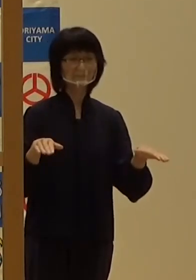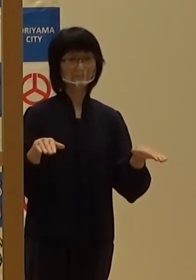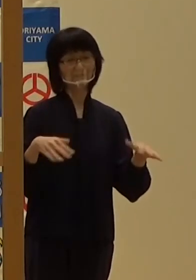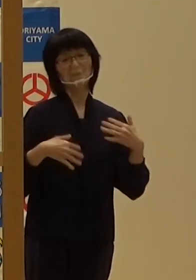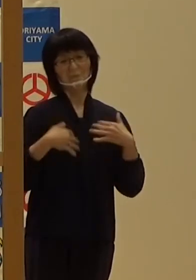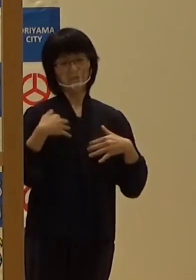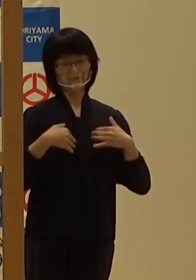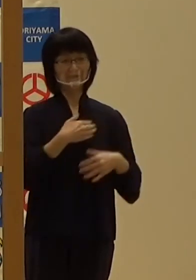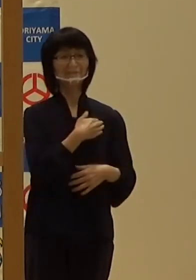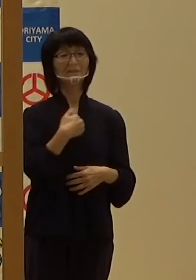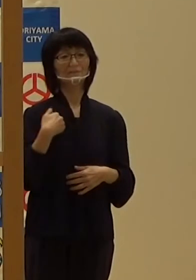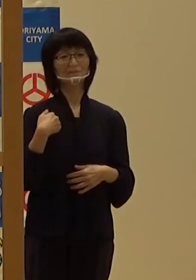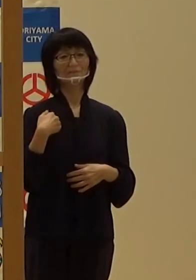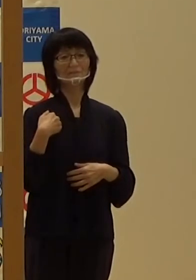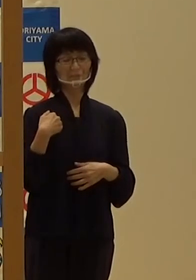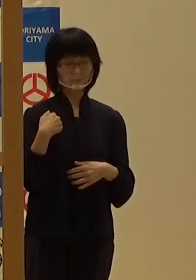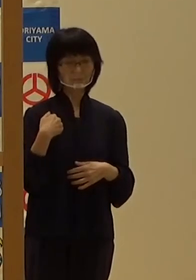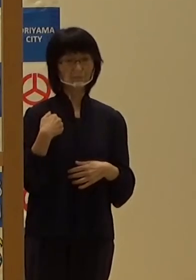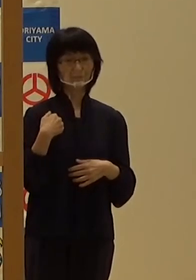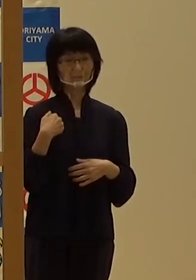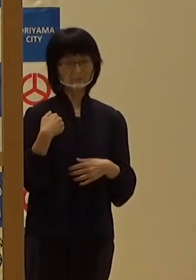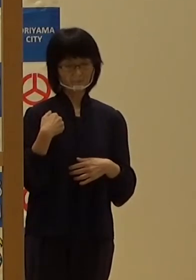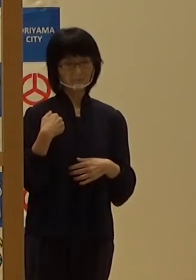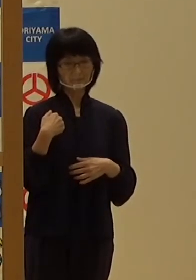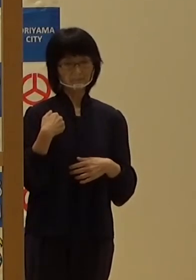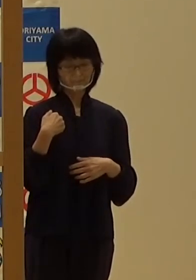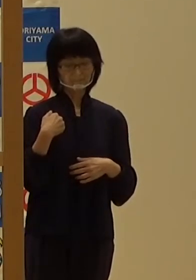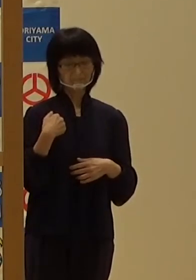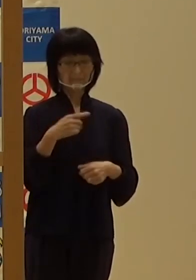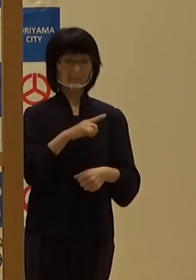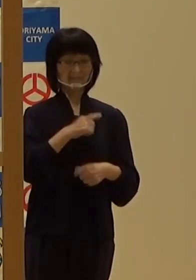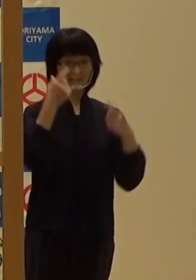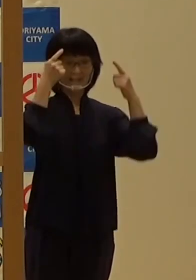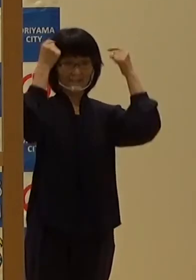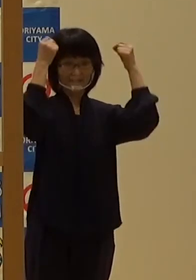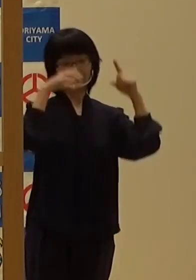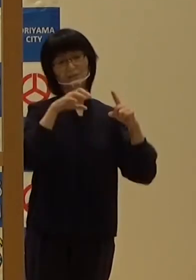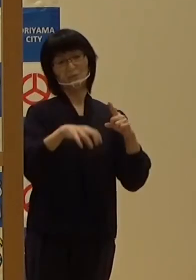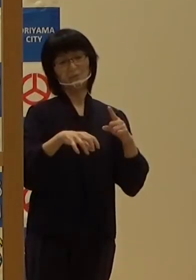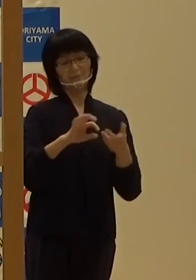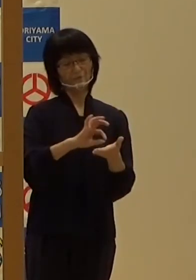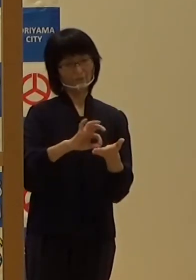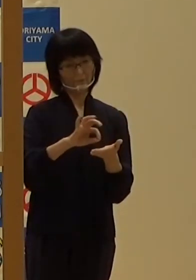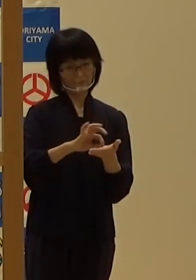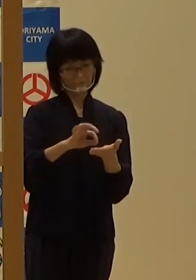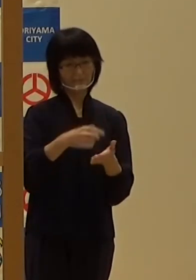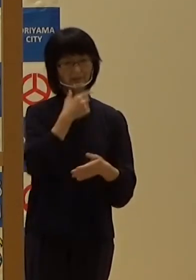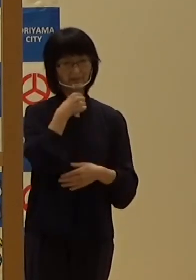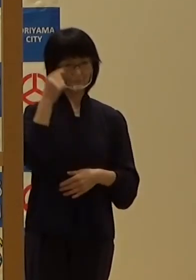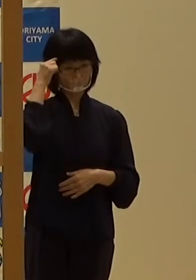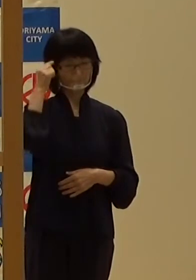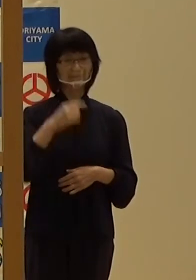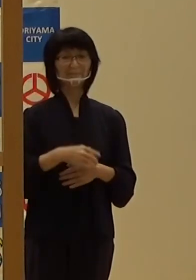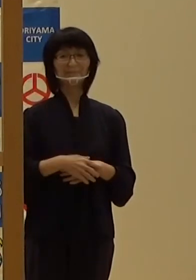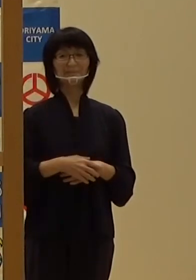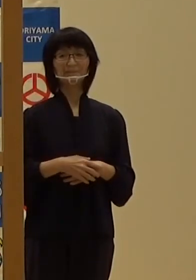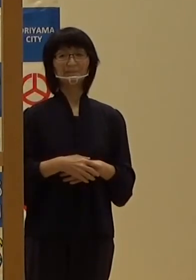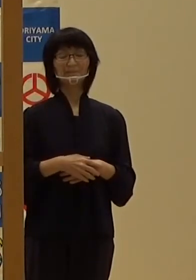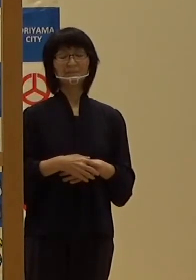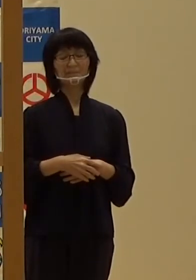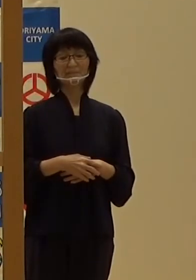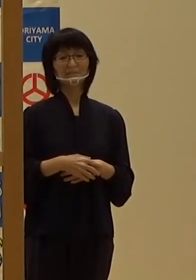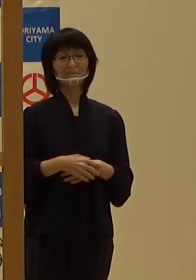もなっているということなので、まずそれらを活用していきたいというふうに考えてございます。以上でございます。 ありがとうござい